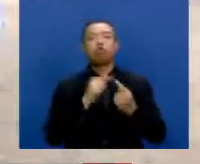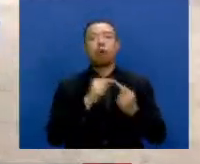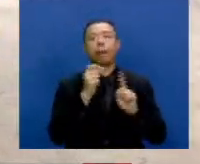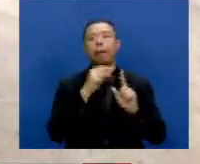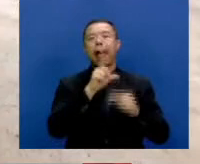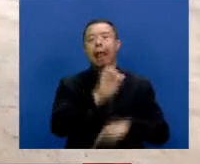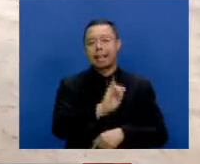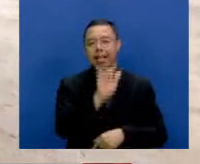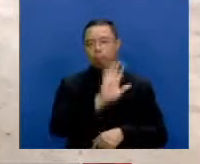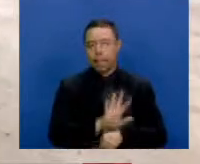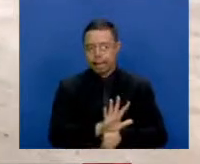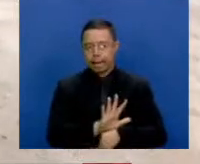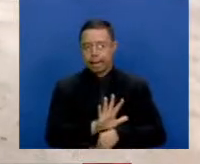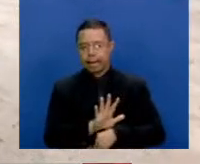Pali.